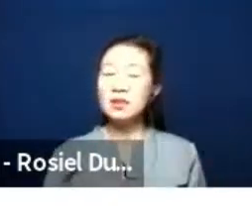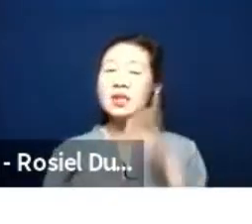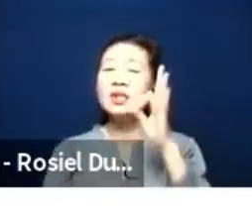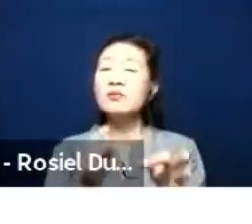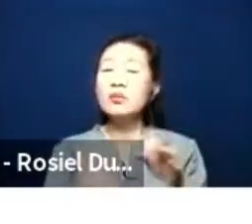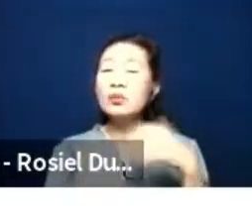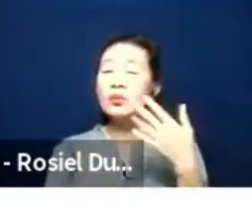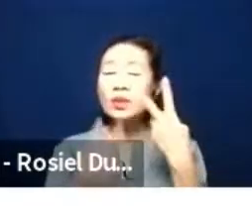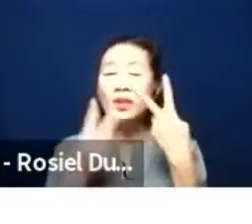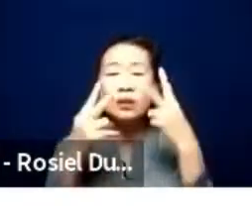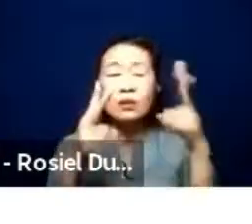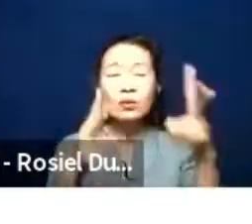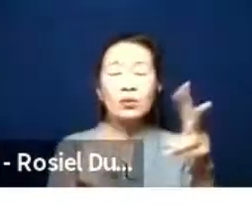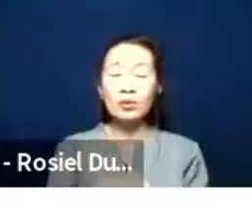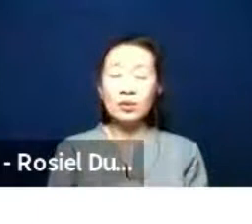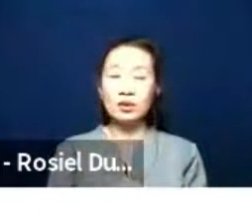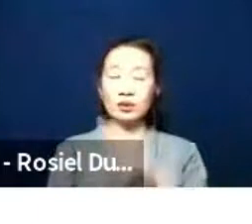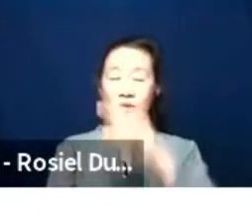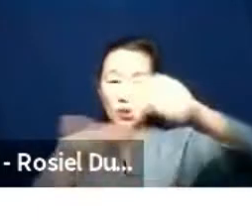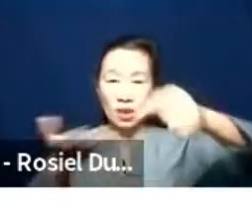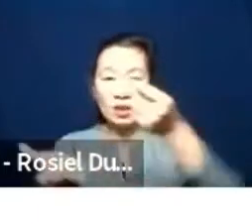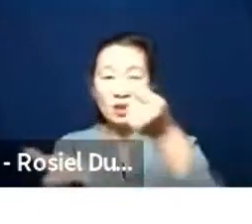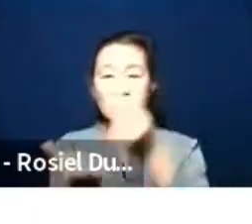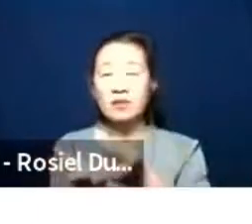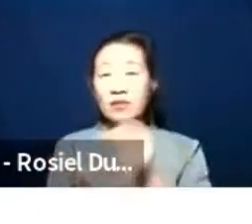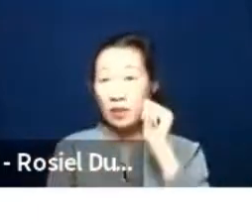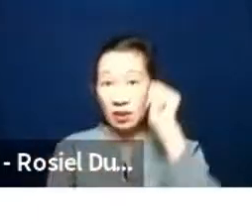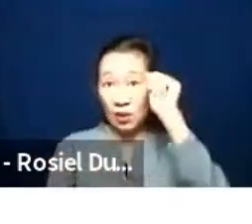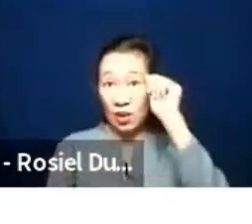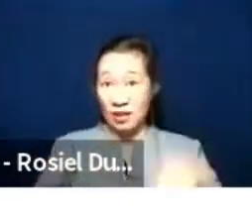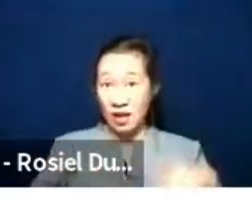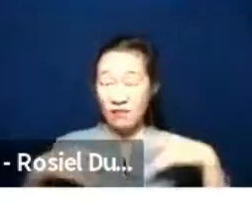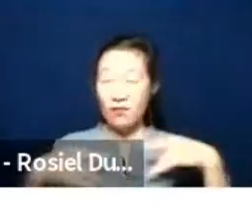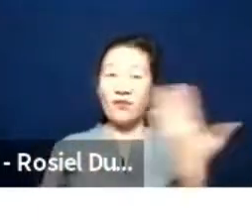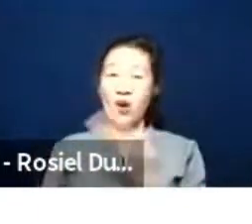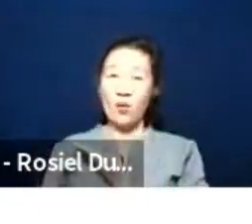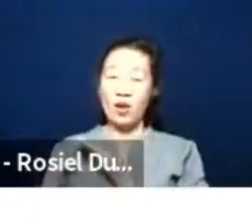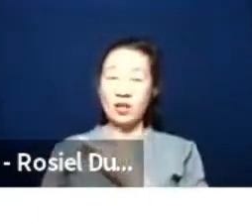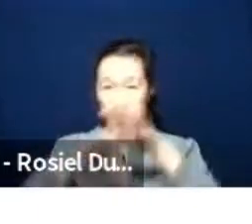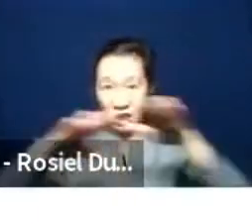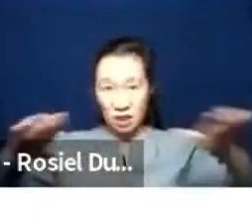titingnan natin, no, yung totality ng adult life ng ating mga anak,